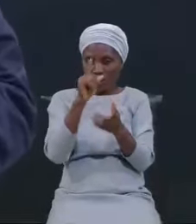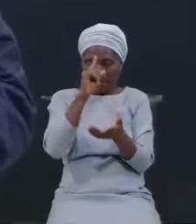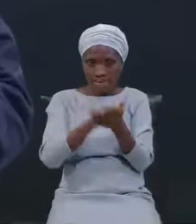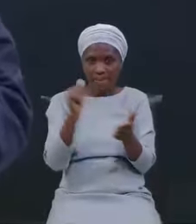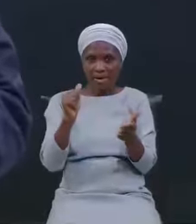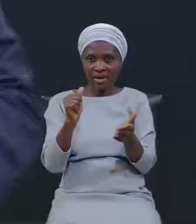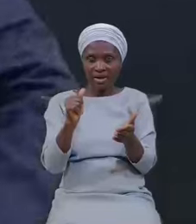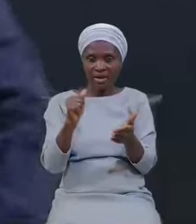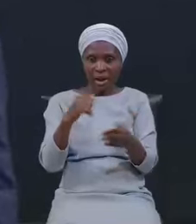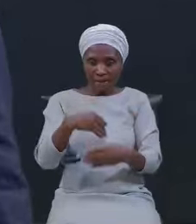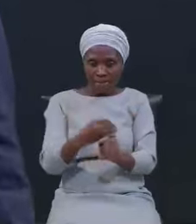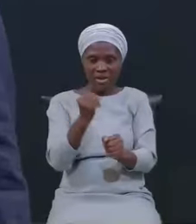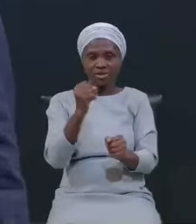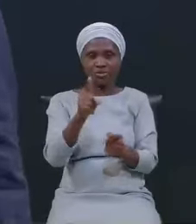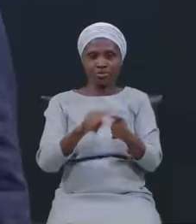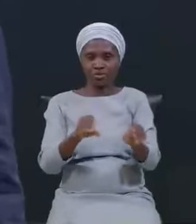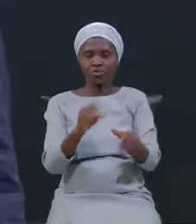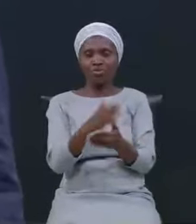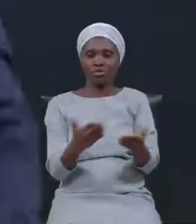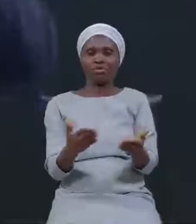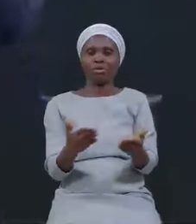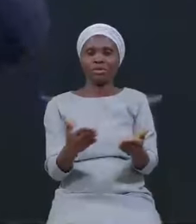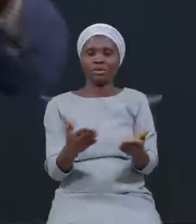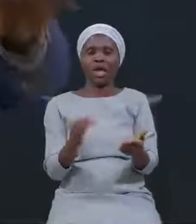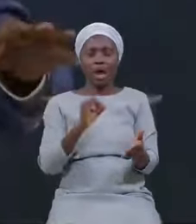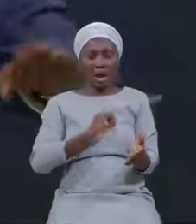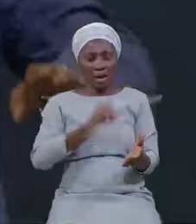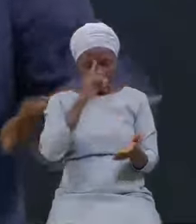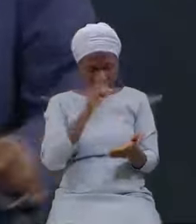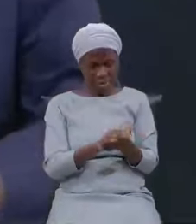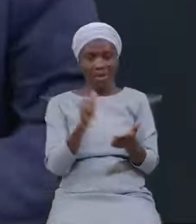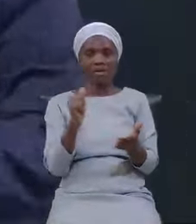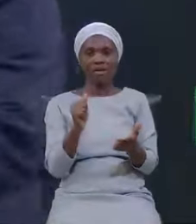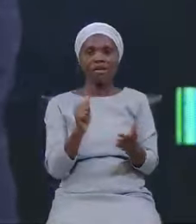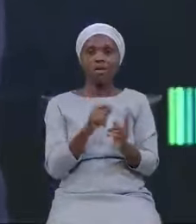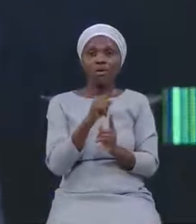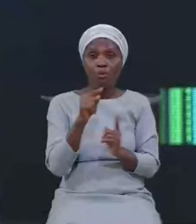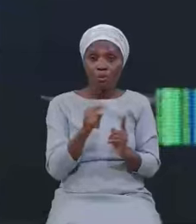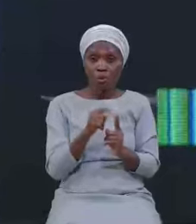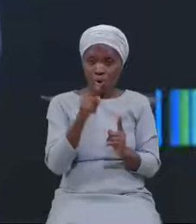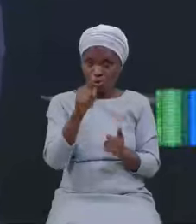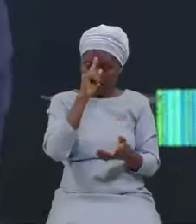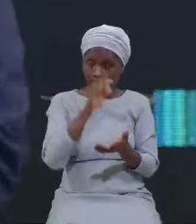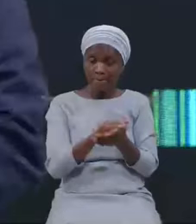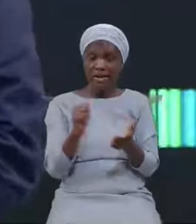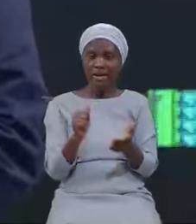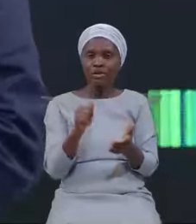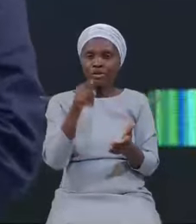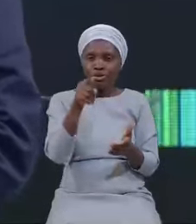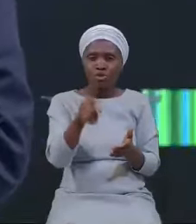Croire. Je crois. Quand tu crois, tu fais ce que tu